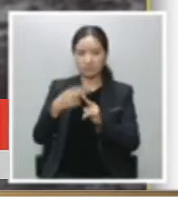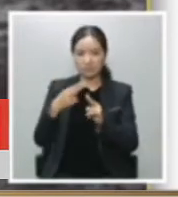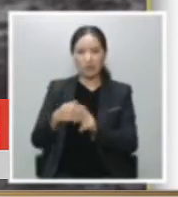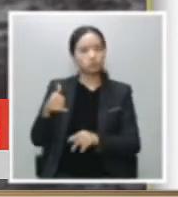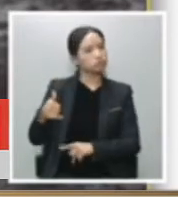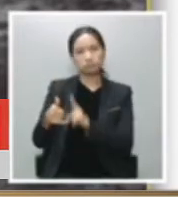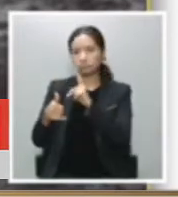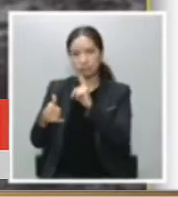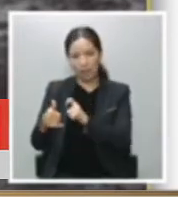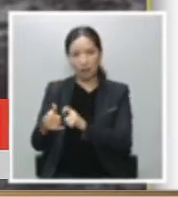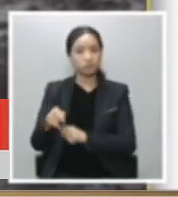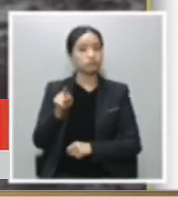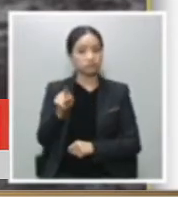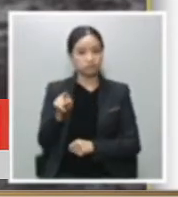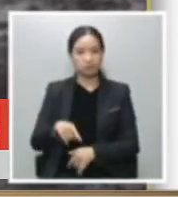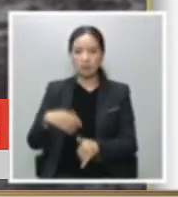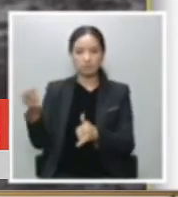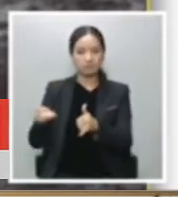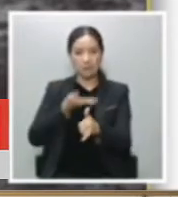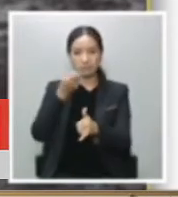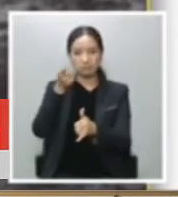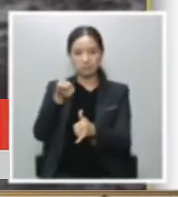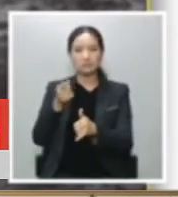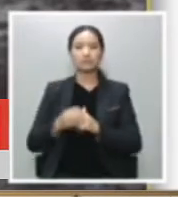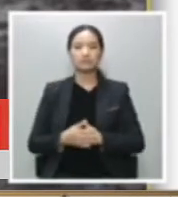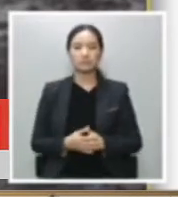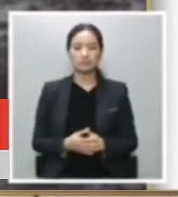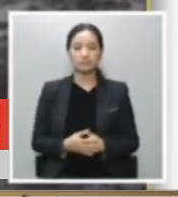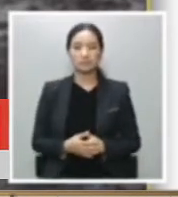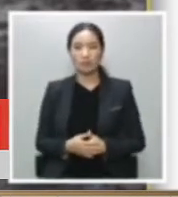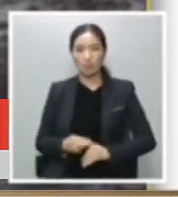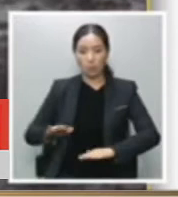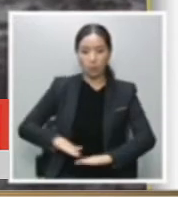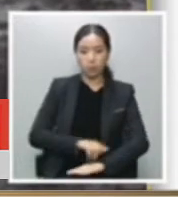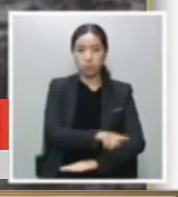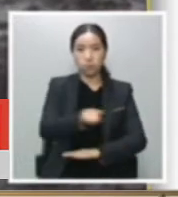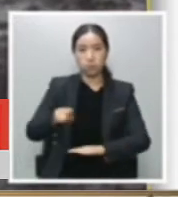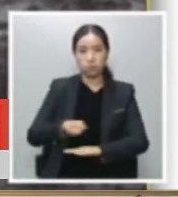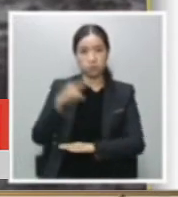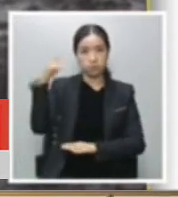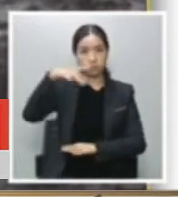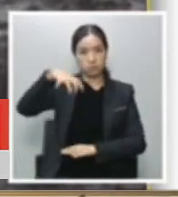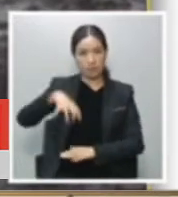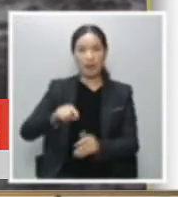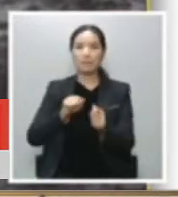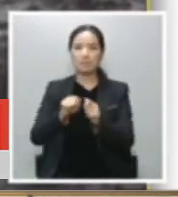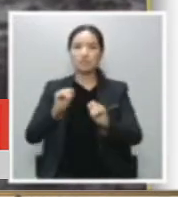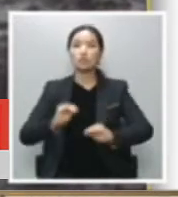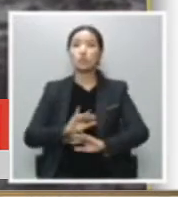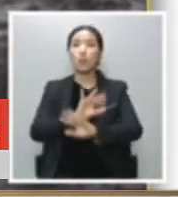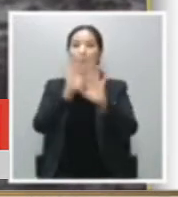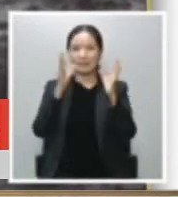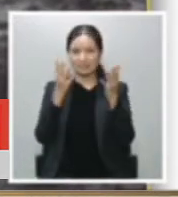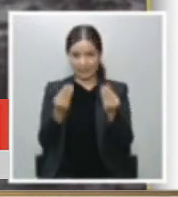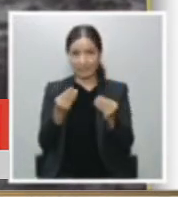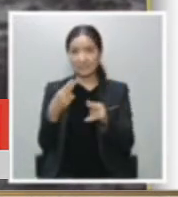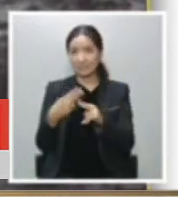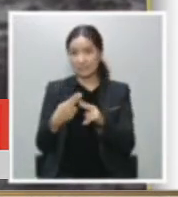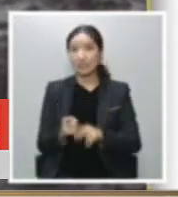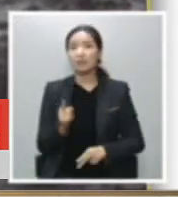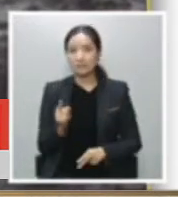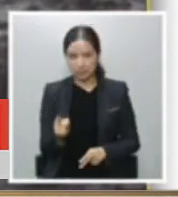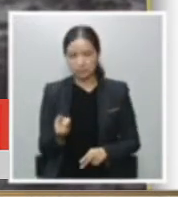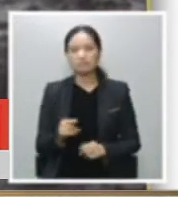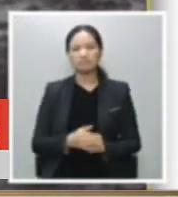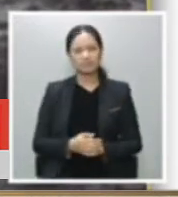ารชีวิตกลางแจ้งที่ลานสนามบินอำเภอสว่างแดนดินซึ่งเป็